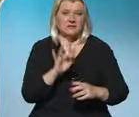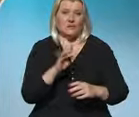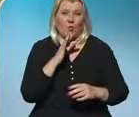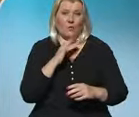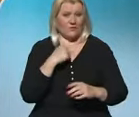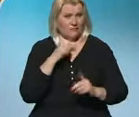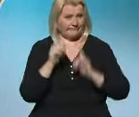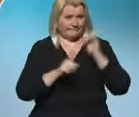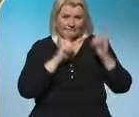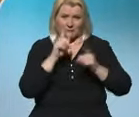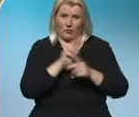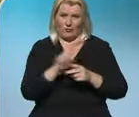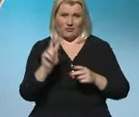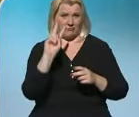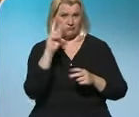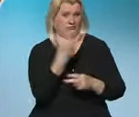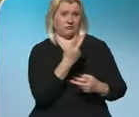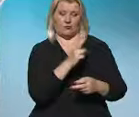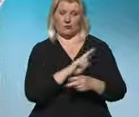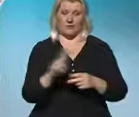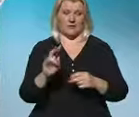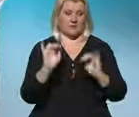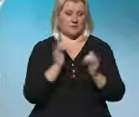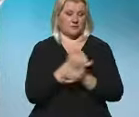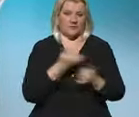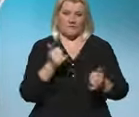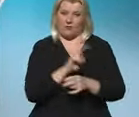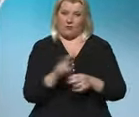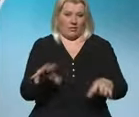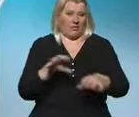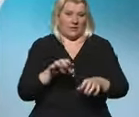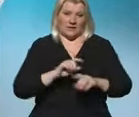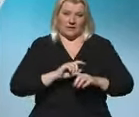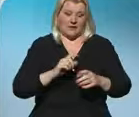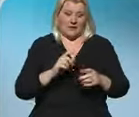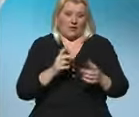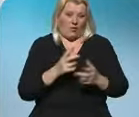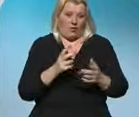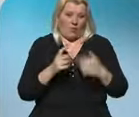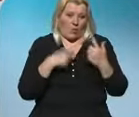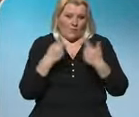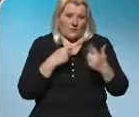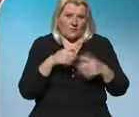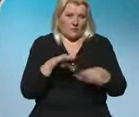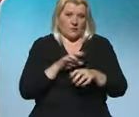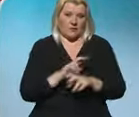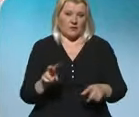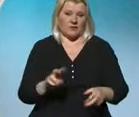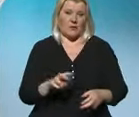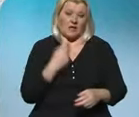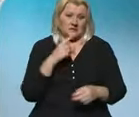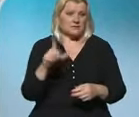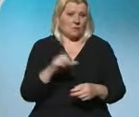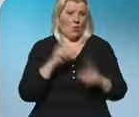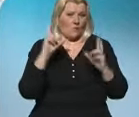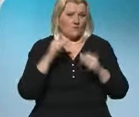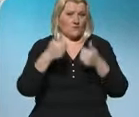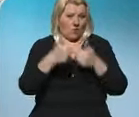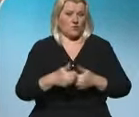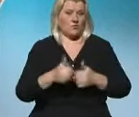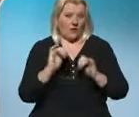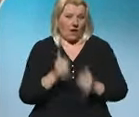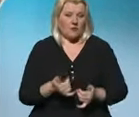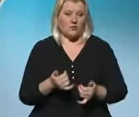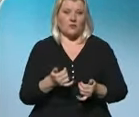super. Takže já si myslím, že v ten moment prostě jste tak nervózní, že ráda bych s ním třeba měla fotku, ale asi